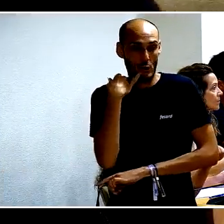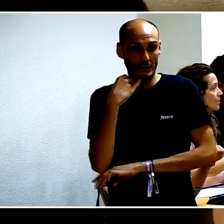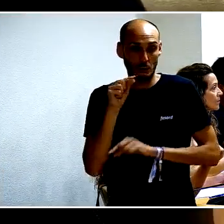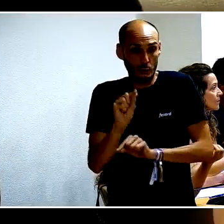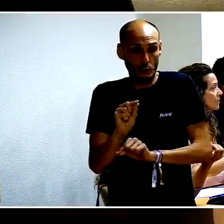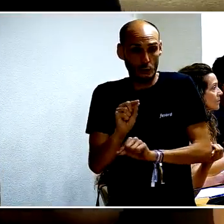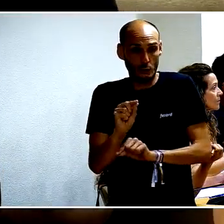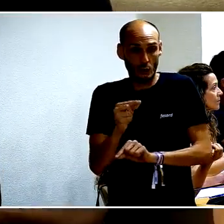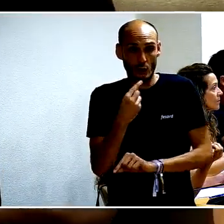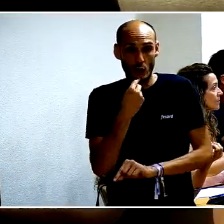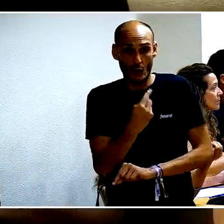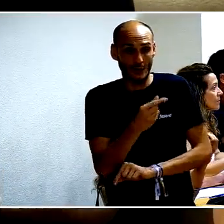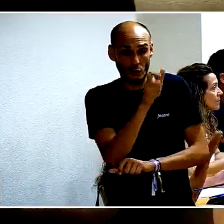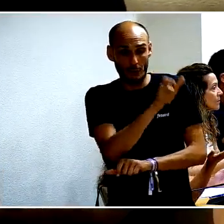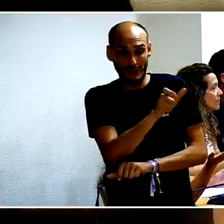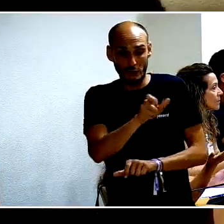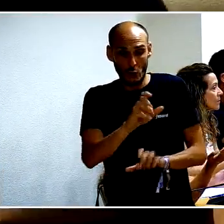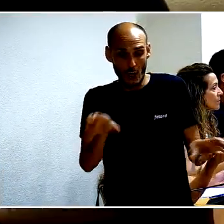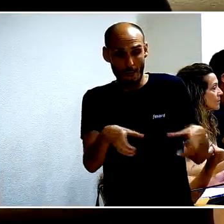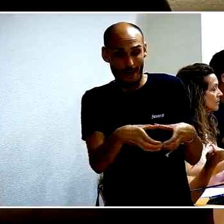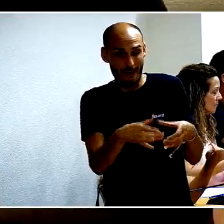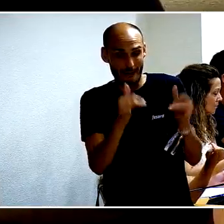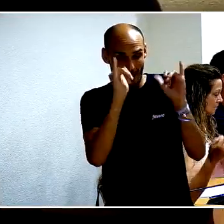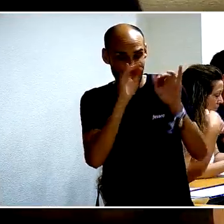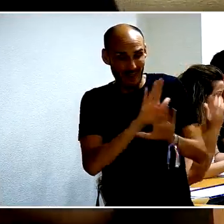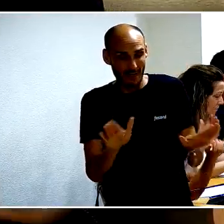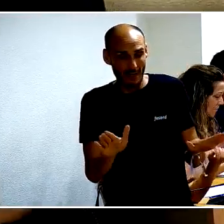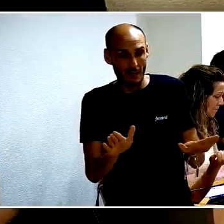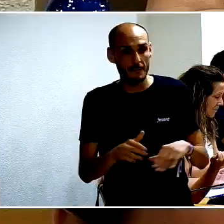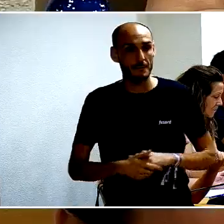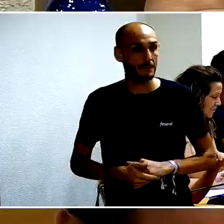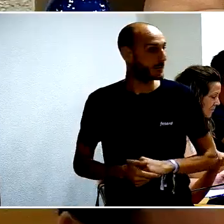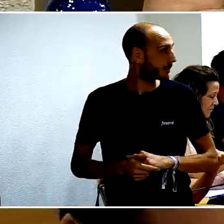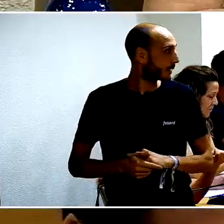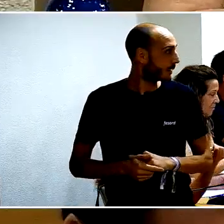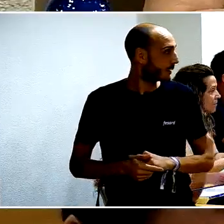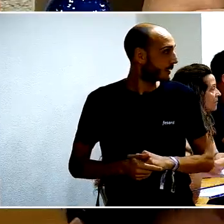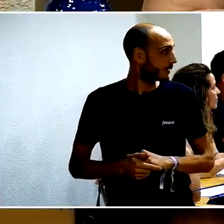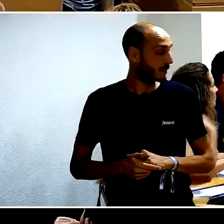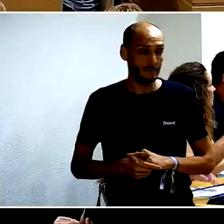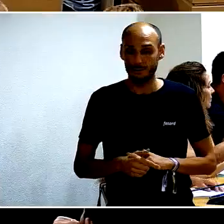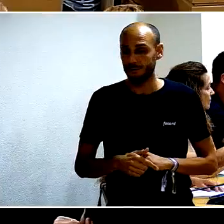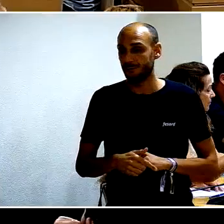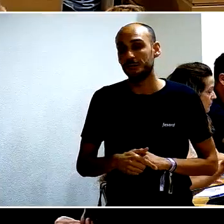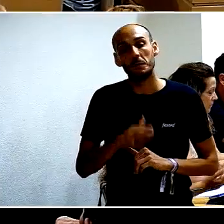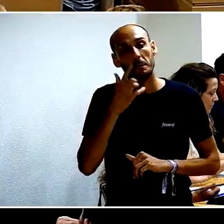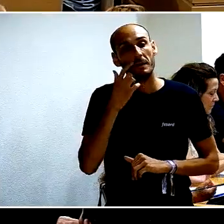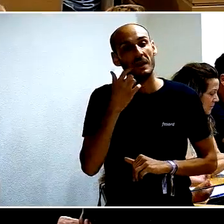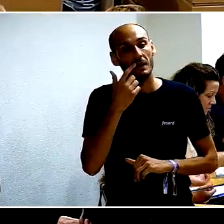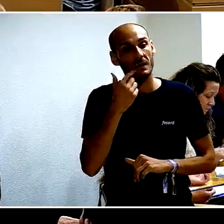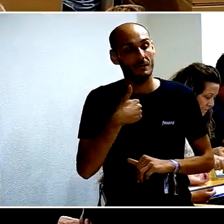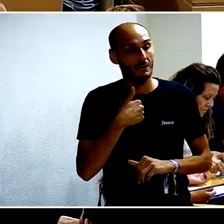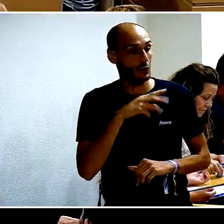persona que siga d'una penya... Que... No. Claro, es que estaven... A ver, per favor. Es que estaven fent crits... Per favor, no... Estaven